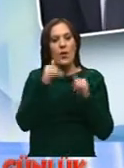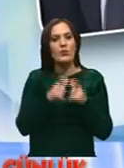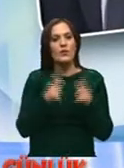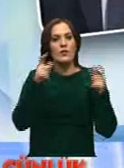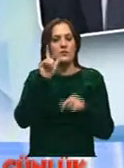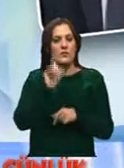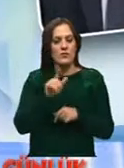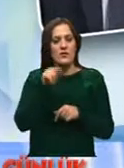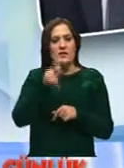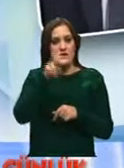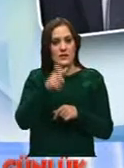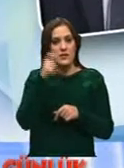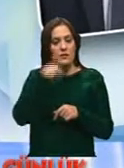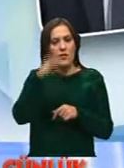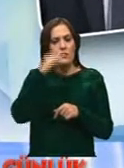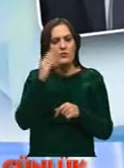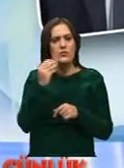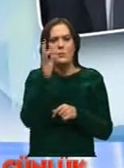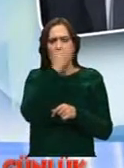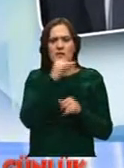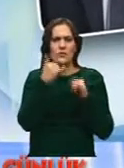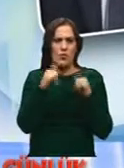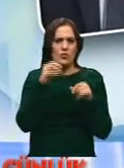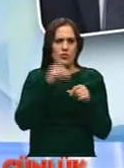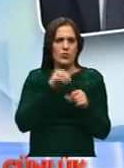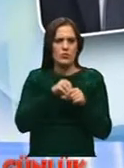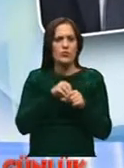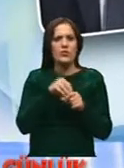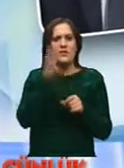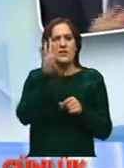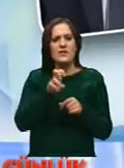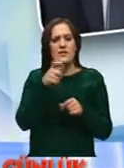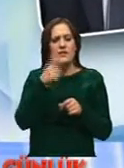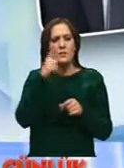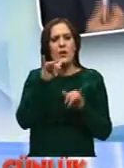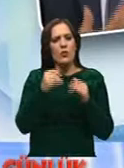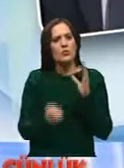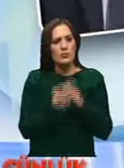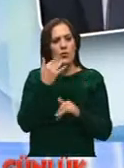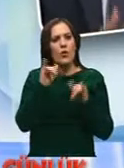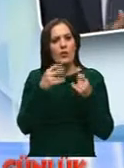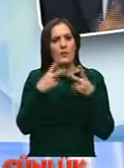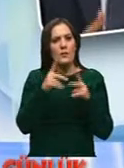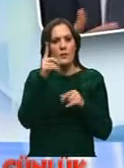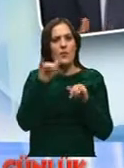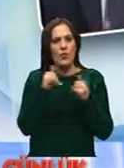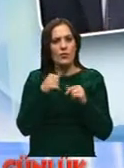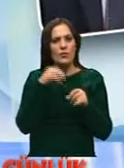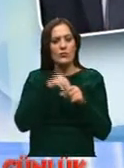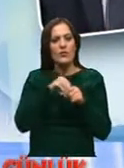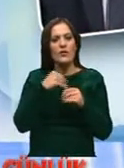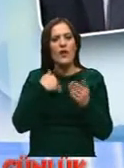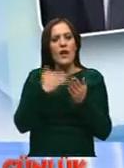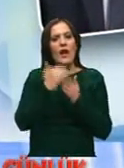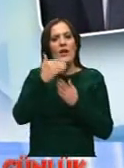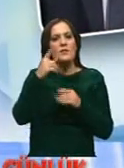anlamda yeterli bir süre diyorsunuz. Evet. Yani. Çok basit içerikli oyunlar. Çok basit içerikli oyunlar. Bir oyun çıkıyor ortaya. Oynanabilen bir oyun. Level'ları